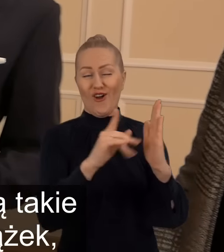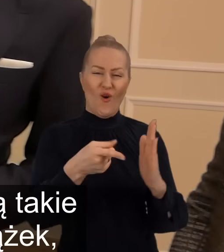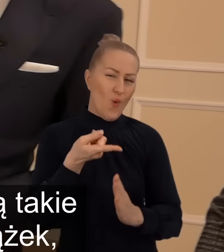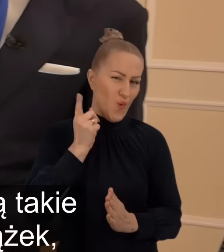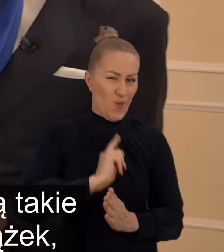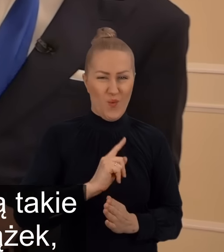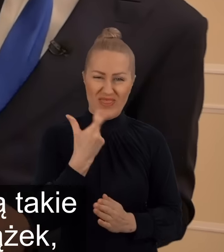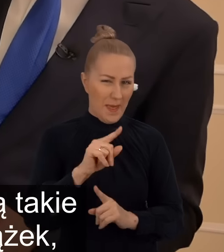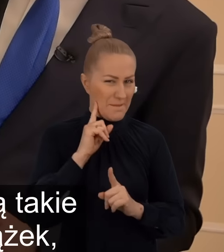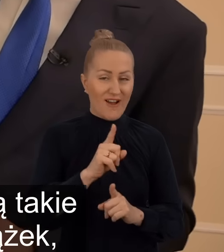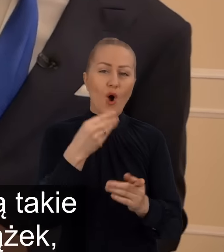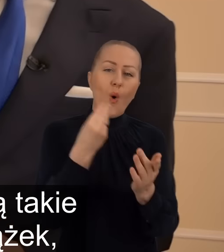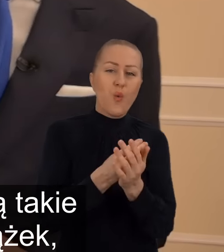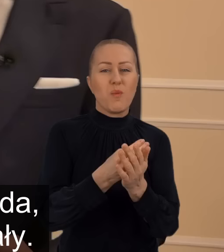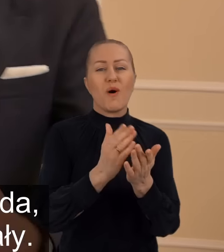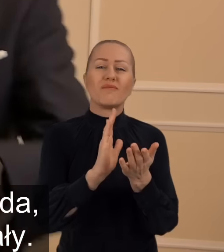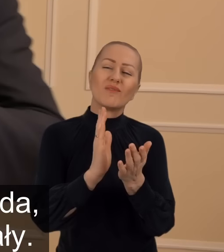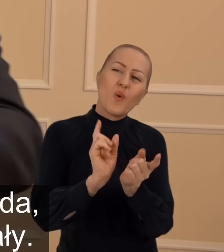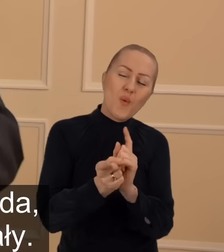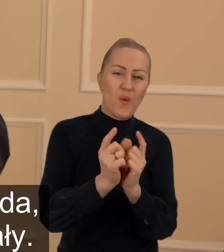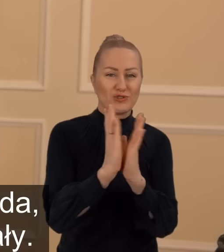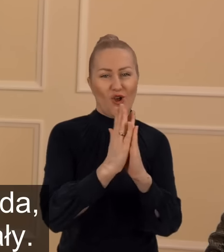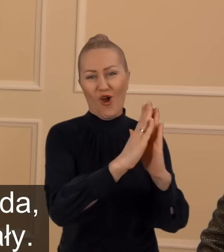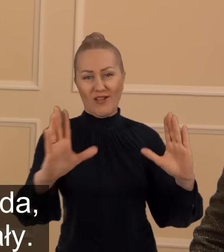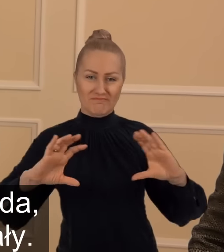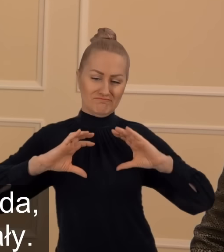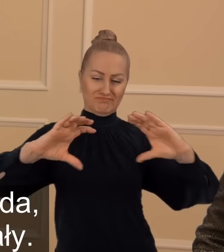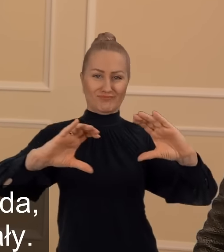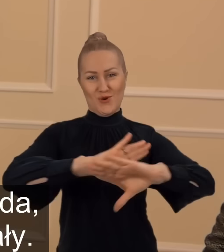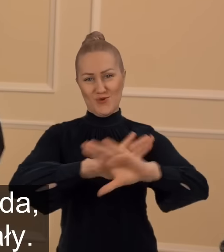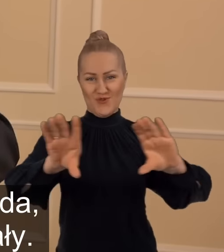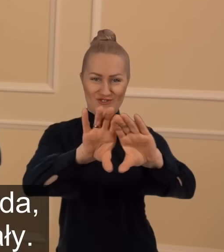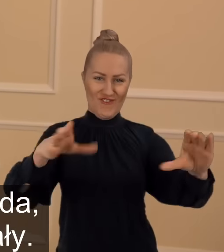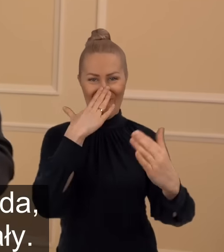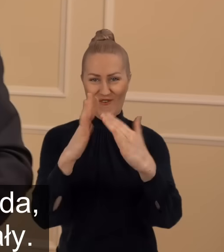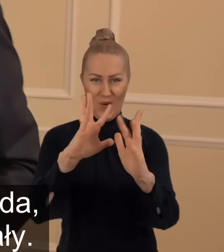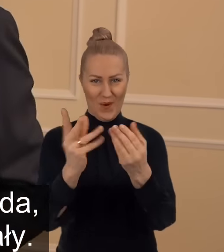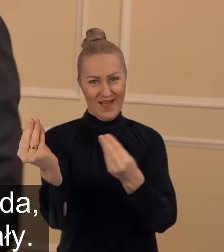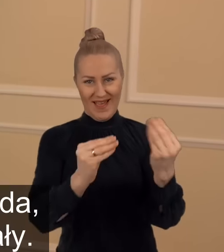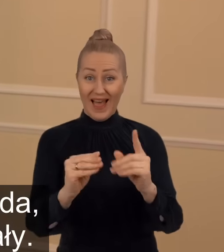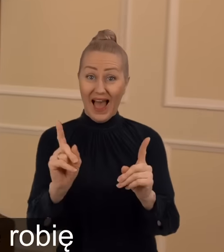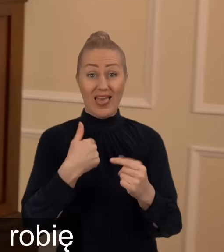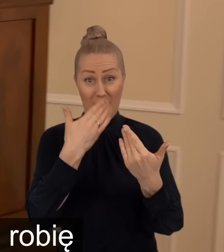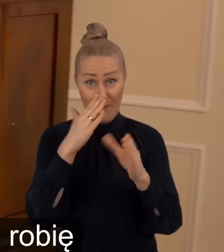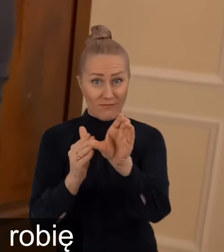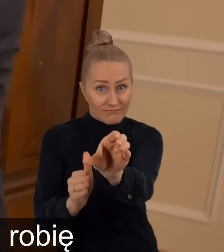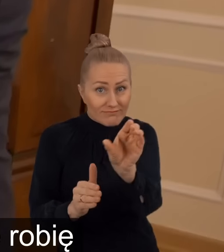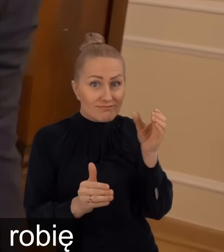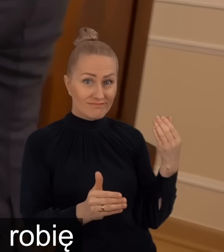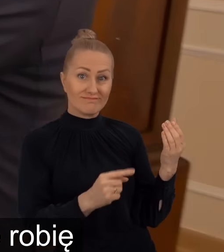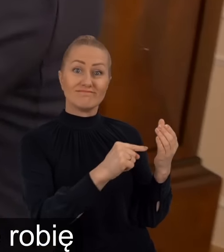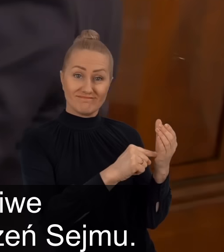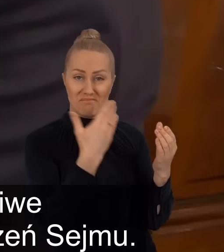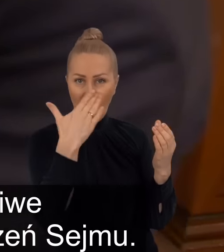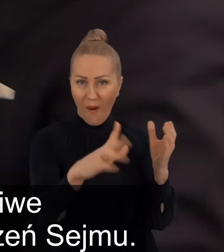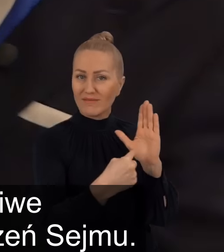fejki, taka symulacja okładek książek, które się kupuje po prostu na metry i wkłada, żeby ładniej w półkach wyglądały. No i wtedy ja robię coś takiego,